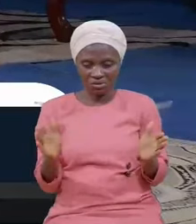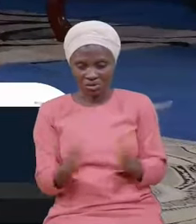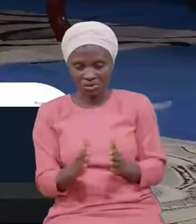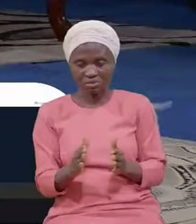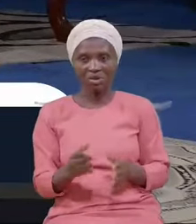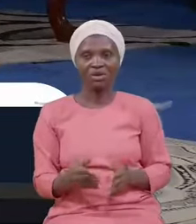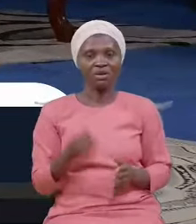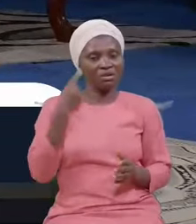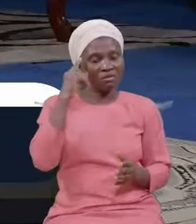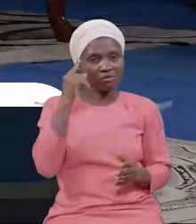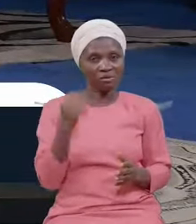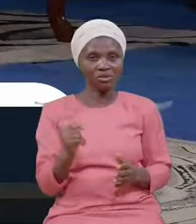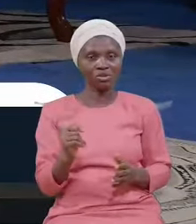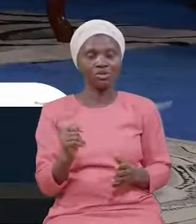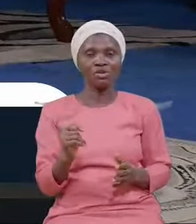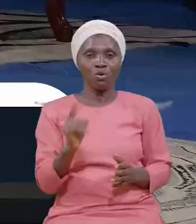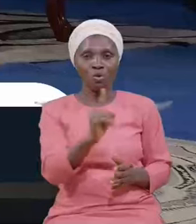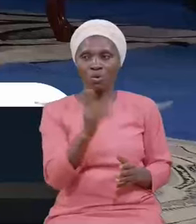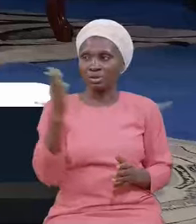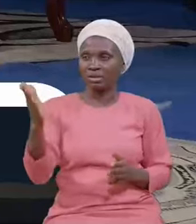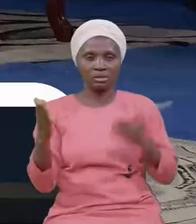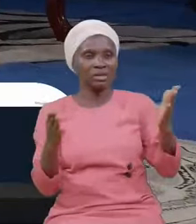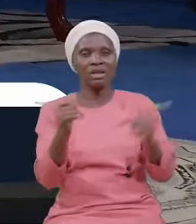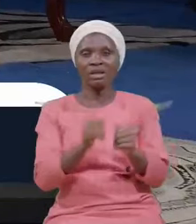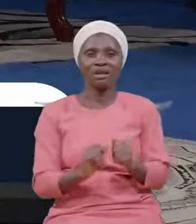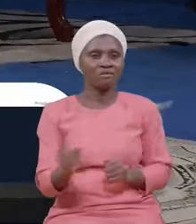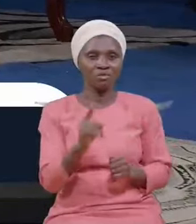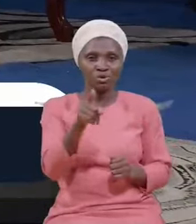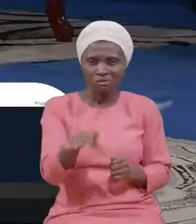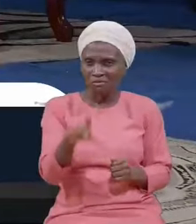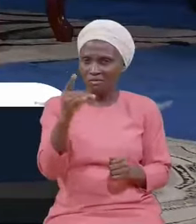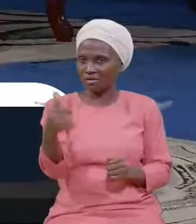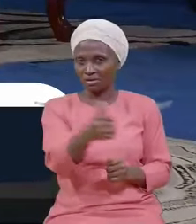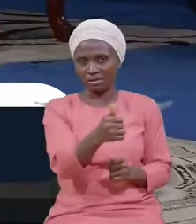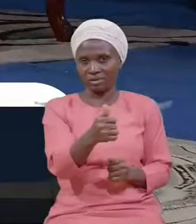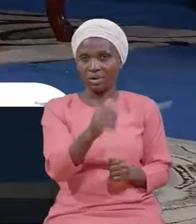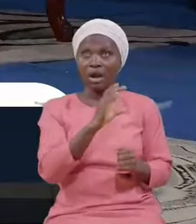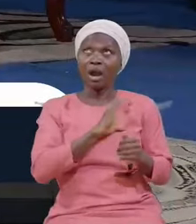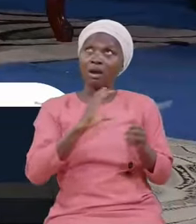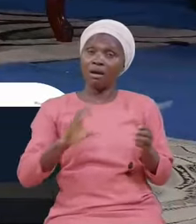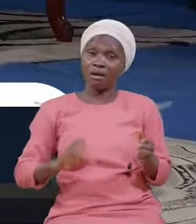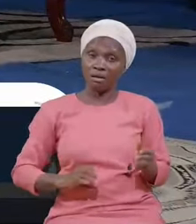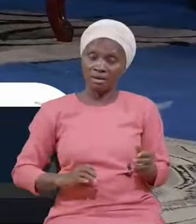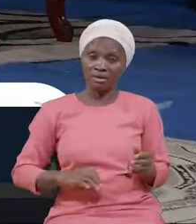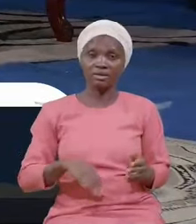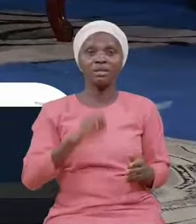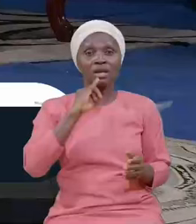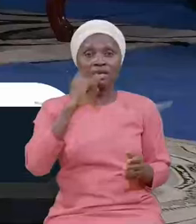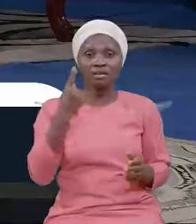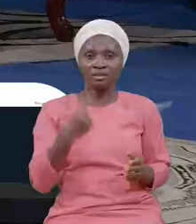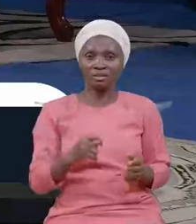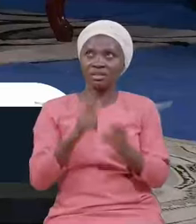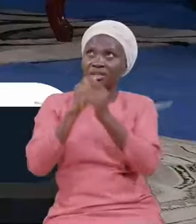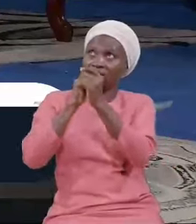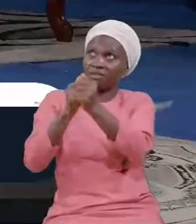terre, ou ceux qui sont partout, partout tu te retrouves. Christ est le don de